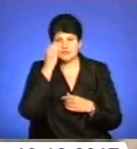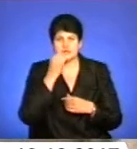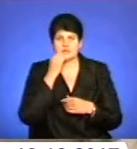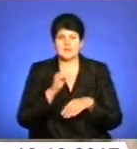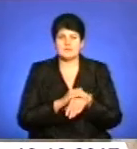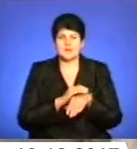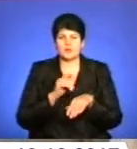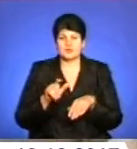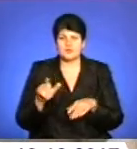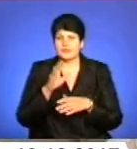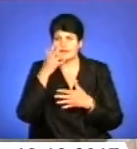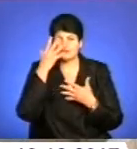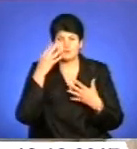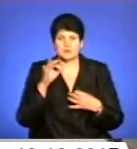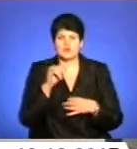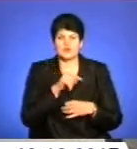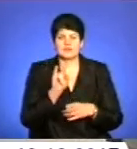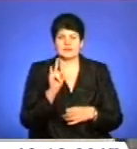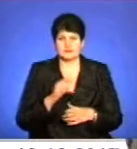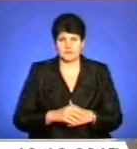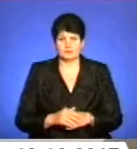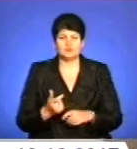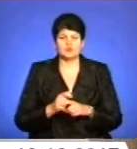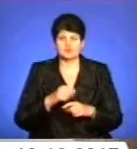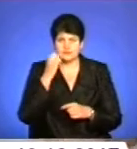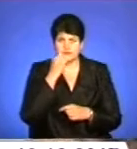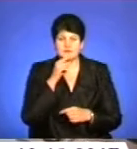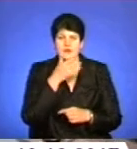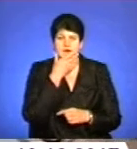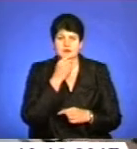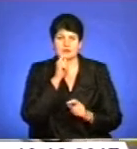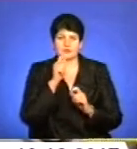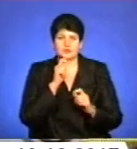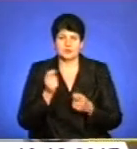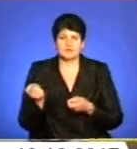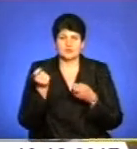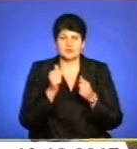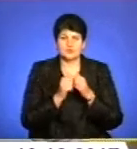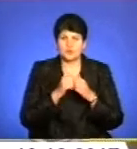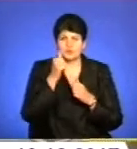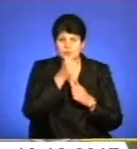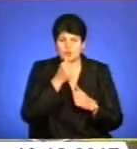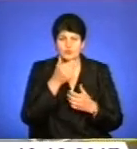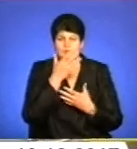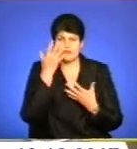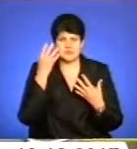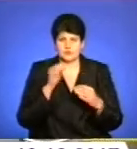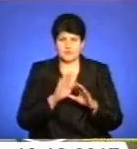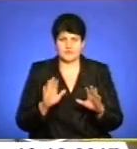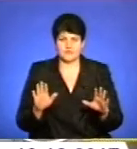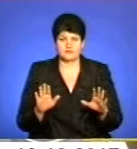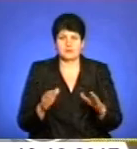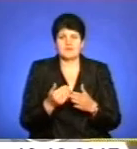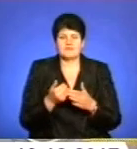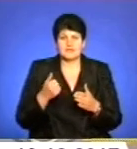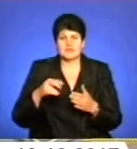благодійникам, які не забувають про її дитину. Дуже ми їм вдячні, бо вони гарні подарунки приносять, кожного року не забувають. Ну і від